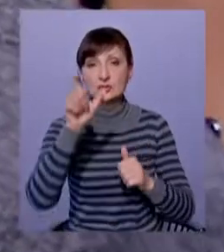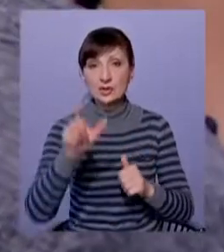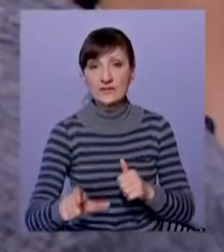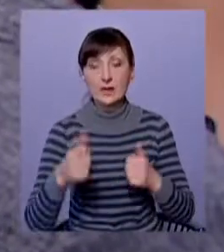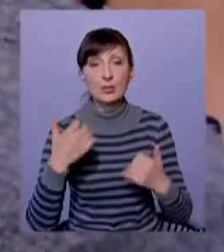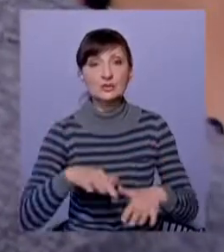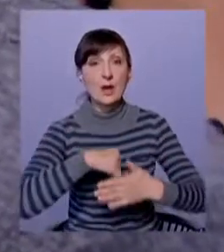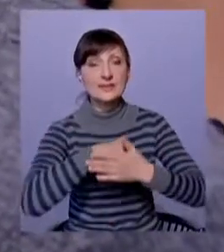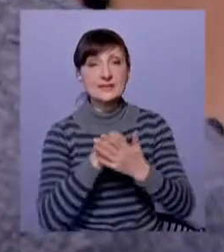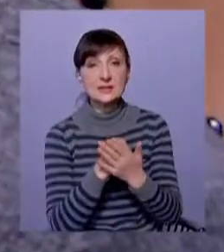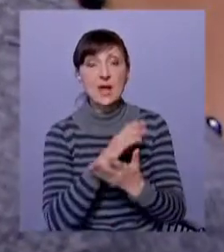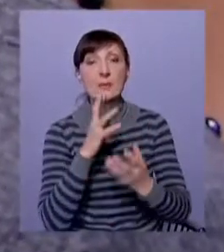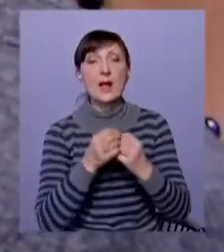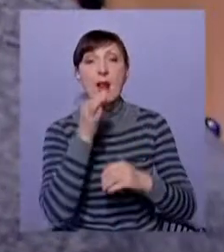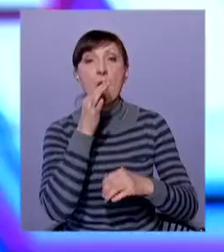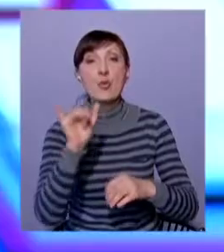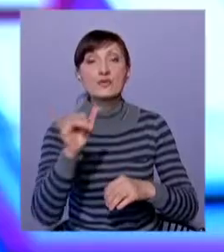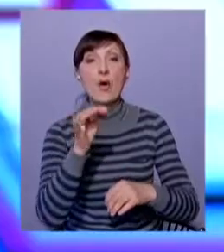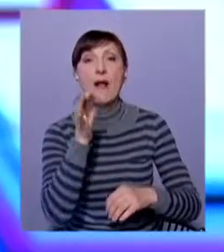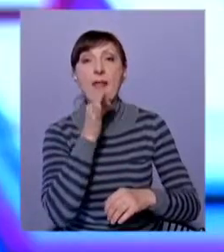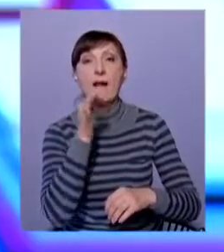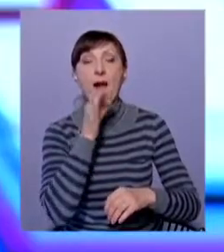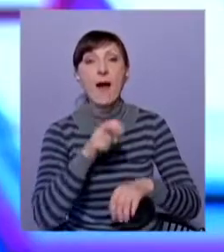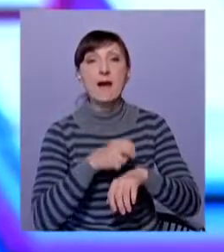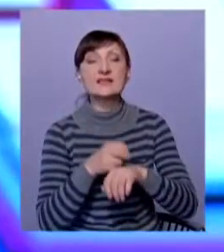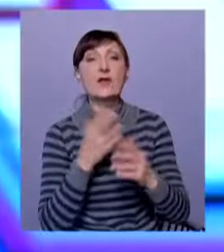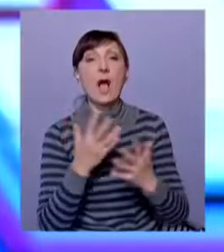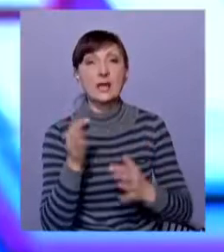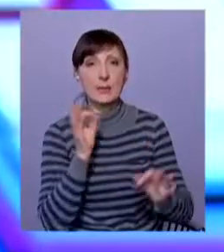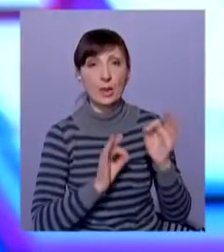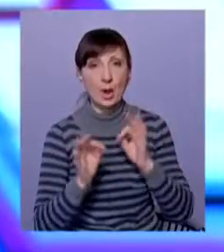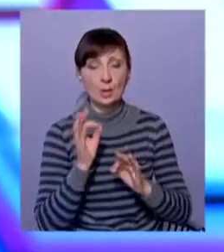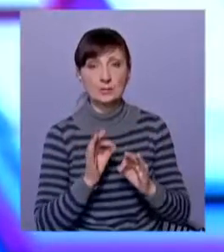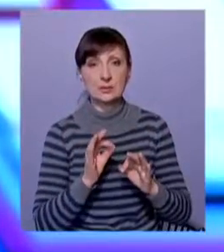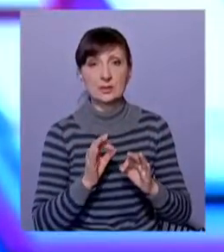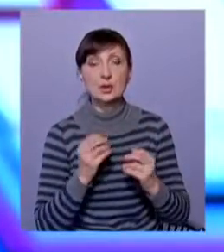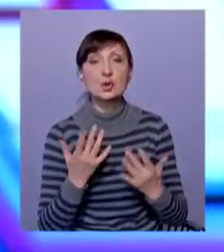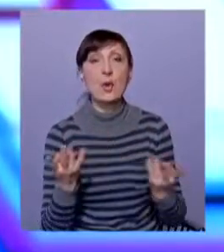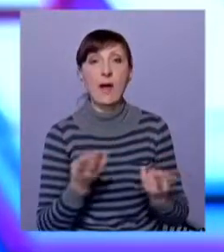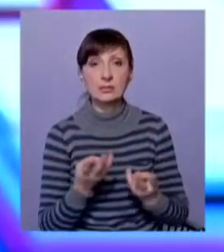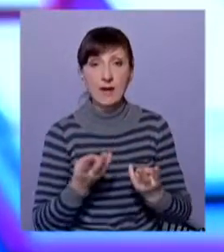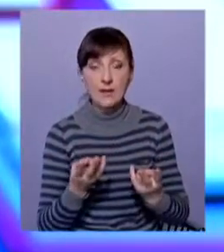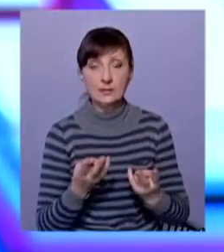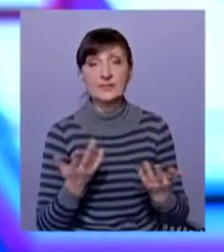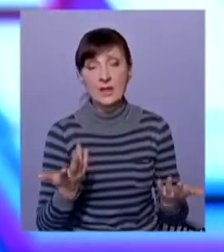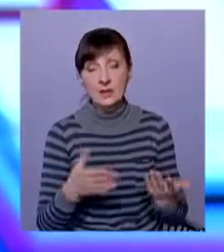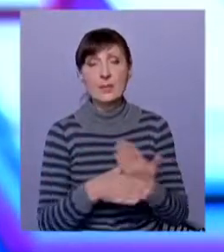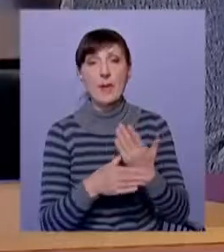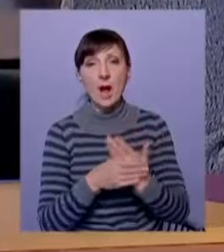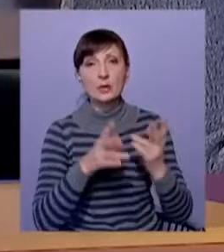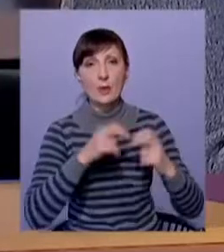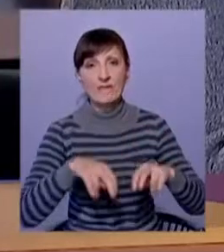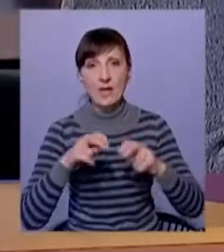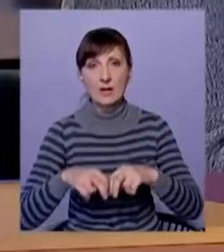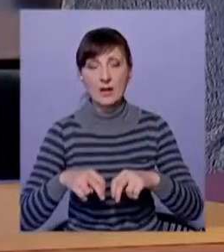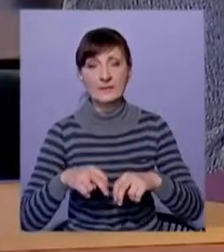определить определенный объем препаратов, что ему необходимо. Тем более все информационные системы интегрированы между собой и позволяют мониторить. Если он